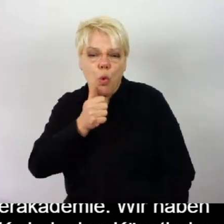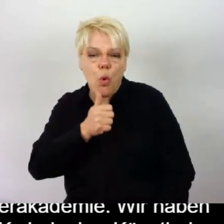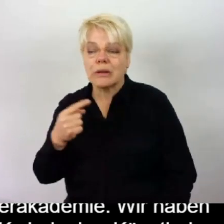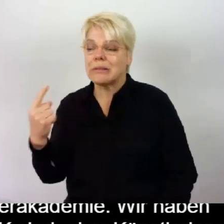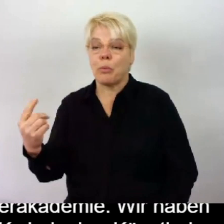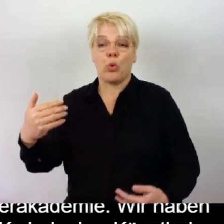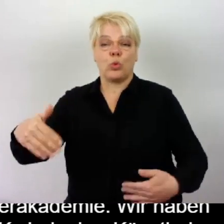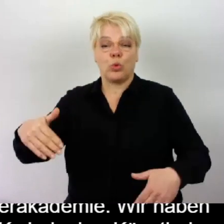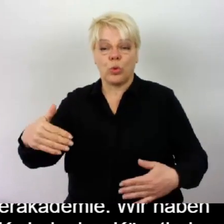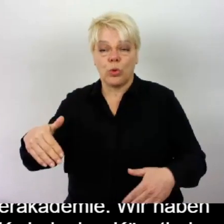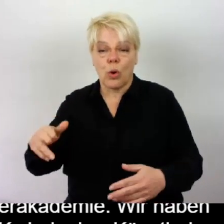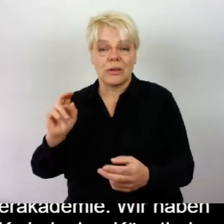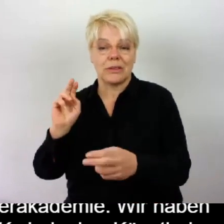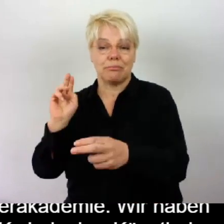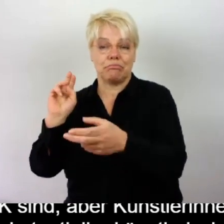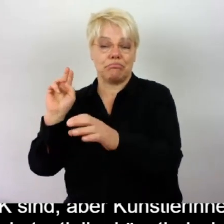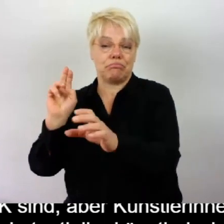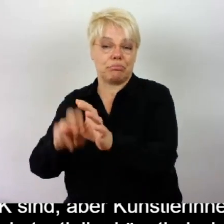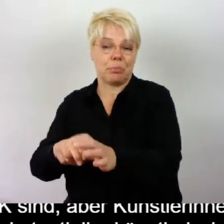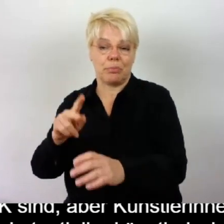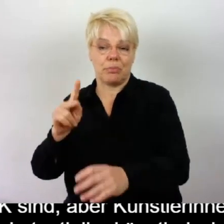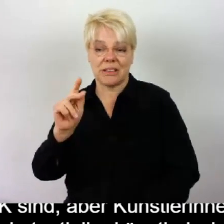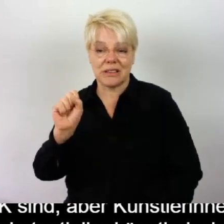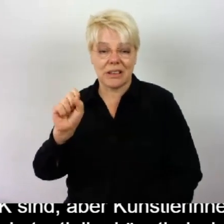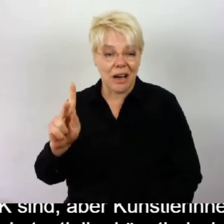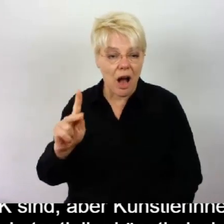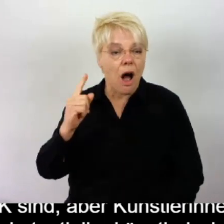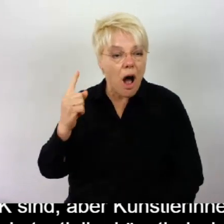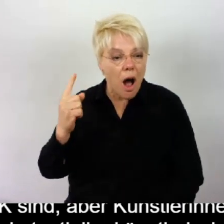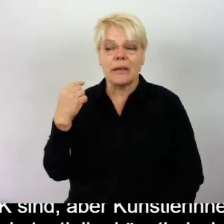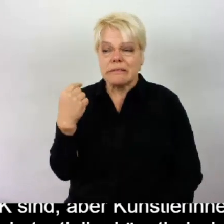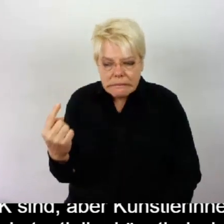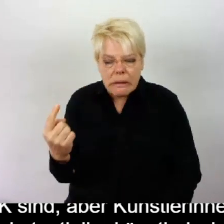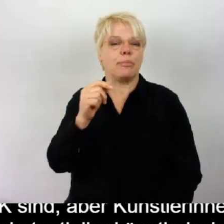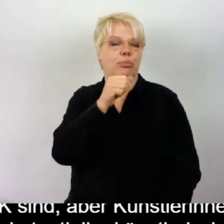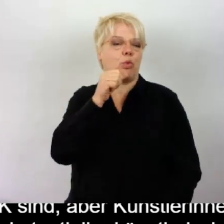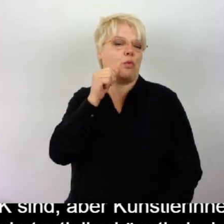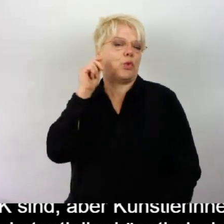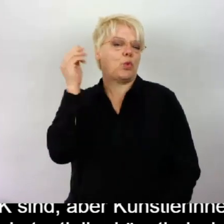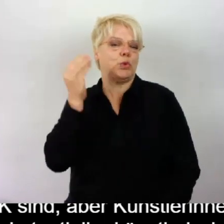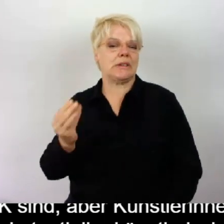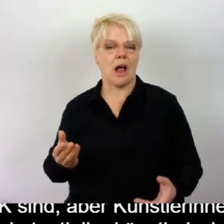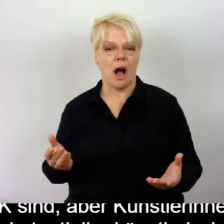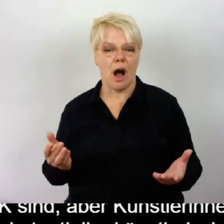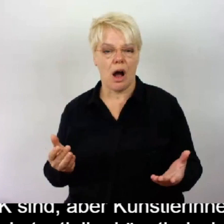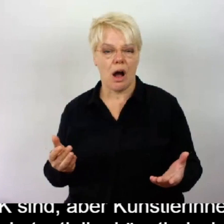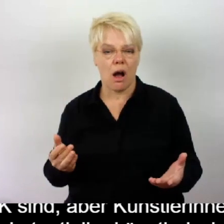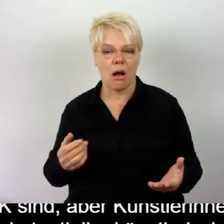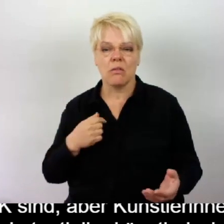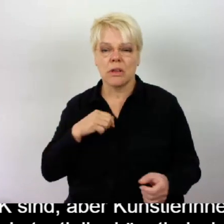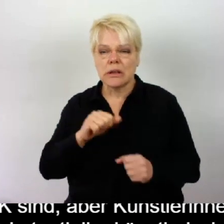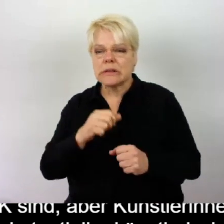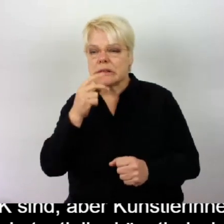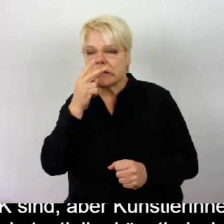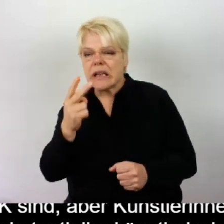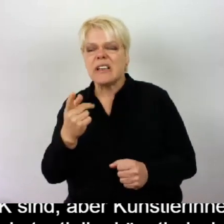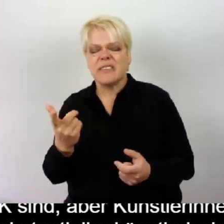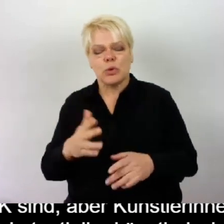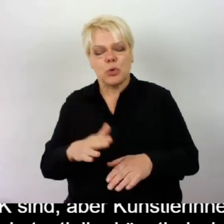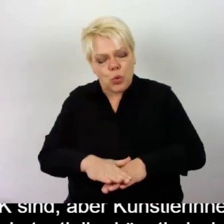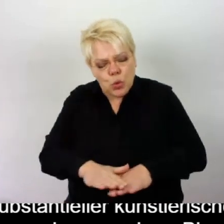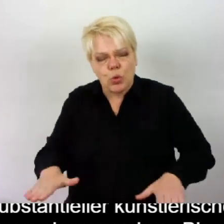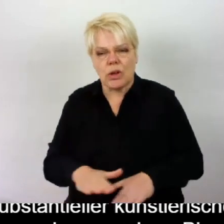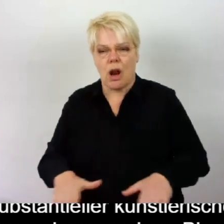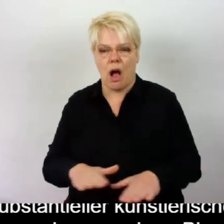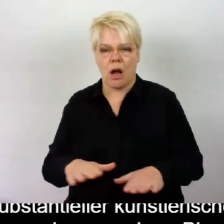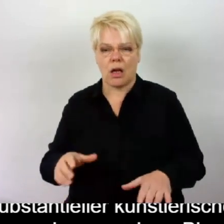los. Wir haben die Software jetzt dann auch programmiert und können dann über die Regierungen die Anträge dann auch jetzt auf den Weg bringen. Und